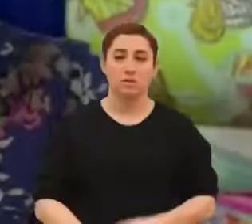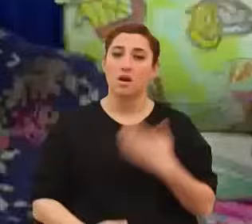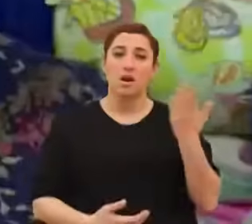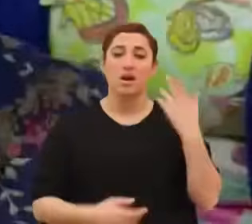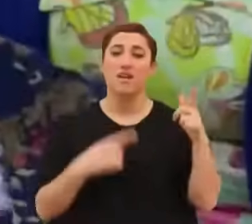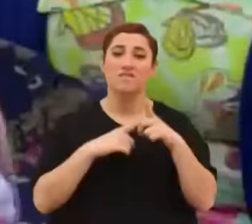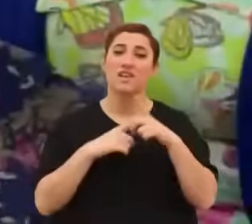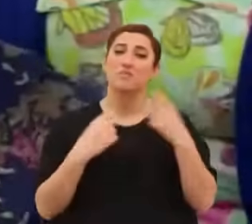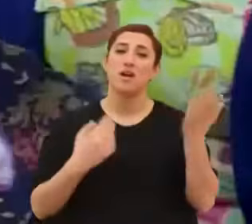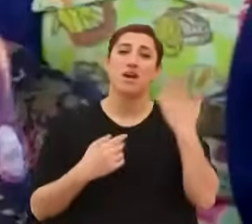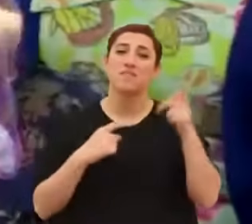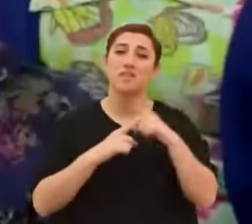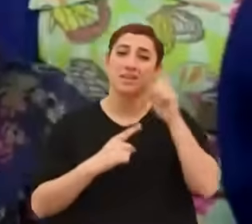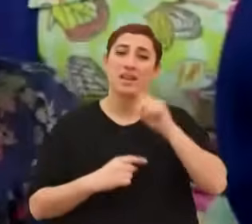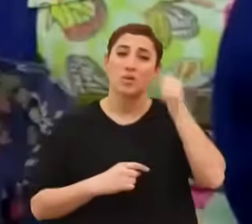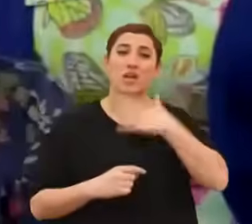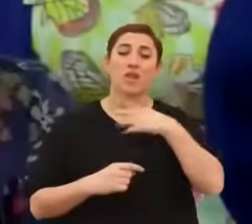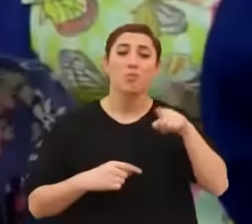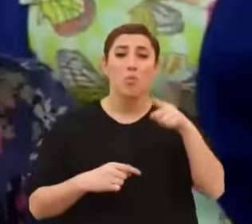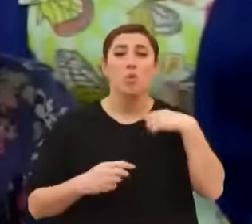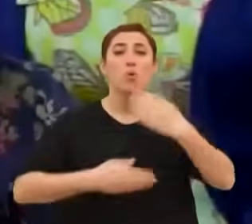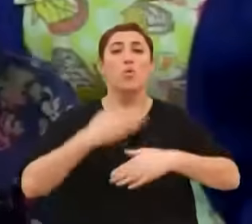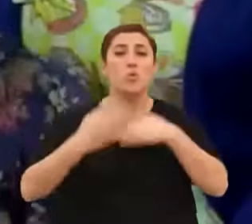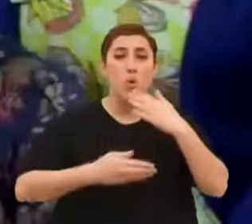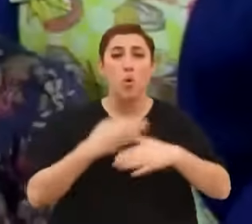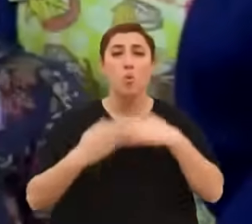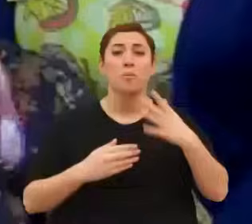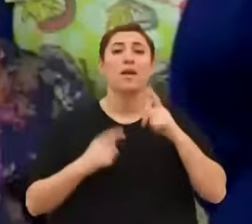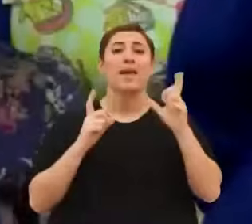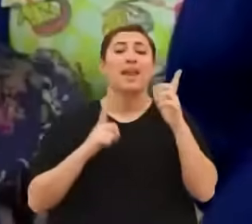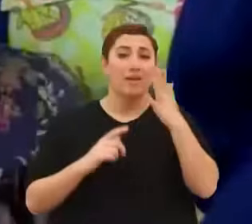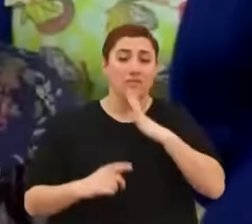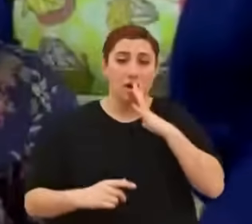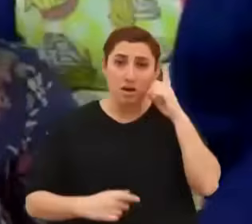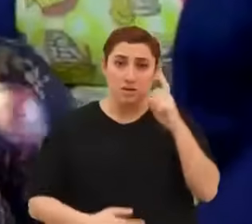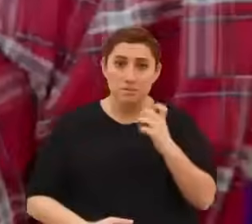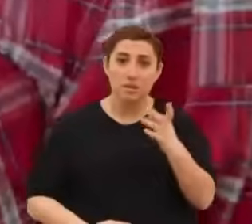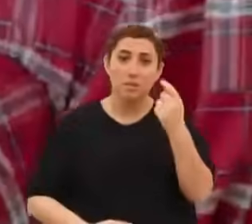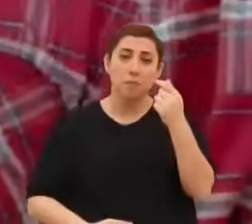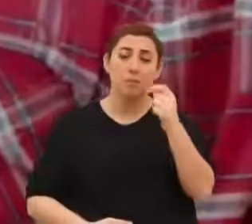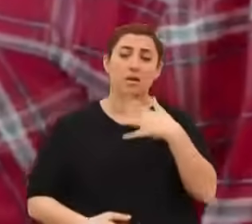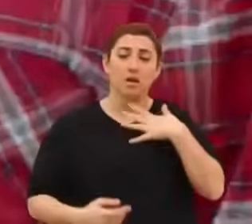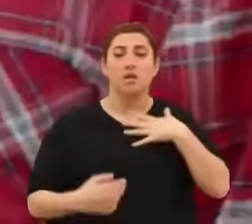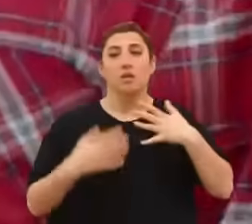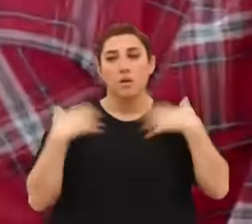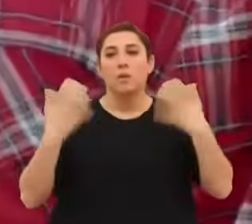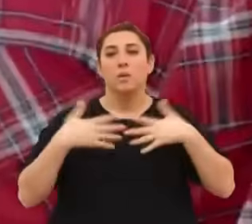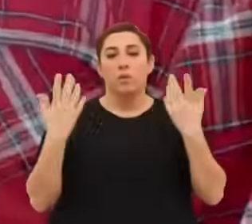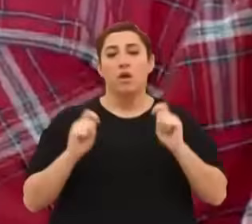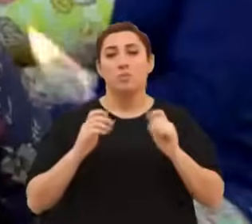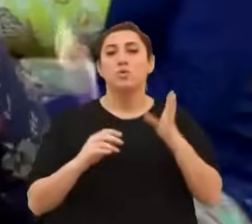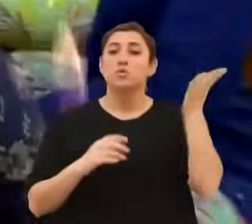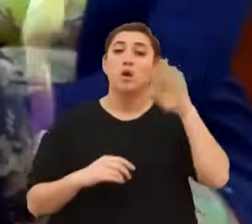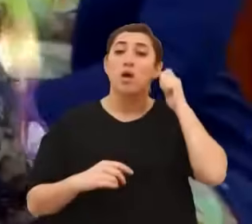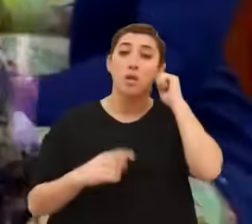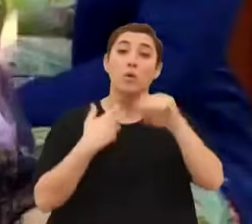Ah be Fehmi'cim, ah be Fehmi'cim. İlk günden kendini bu kadar böyle harap etmene gerek var mıydı? Paralamışsın kendine bir talim ya. Vallahi